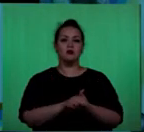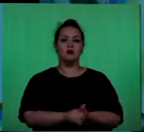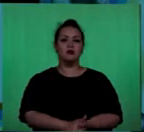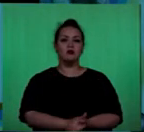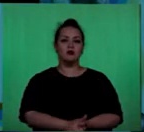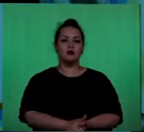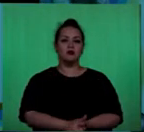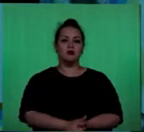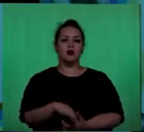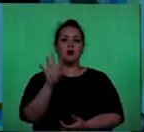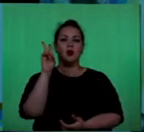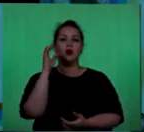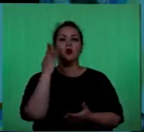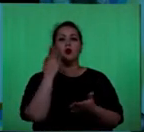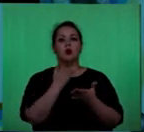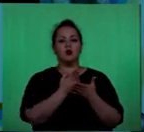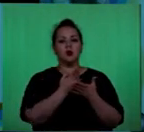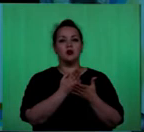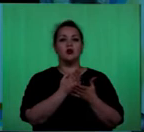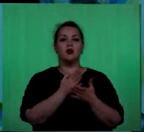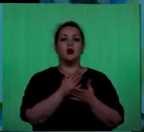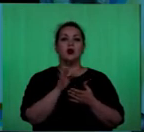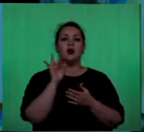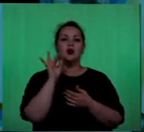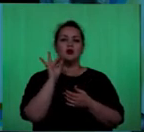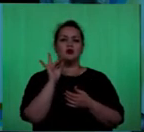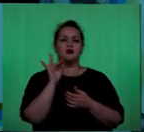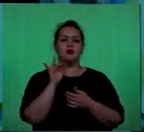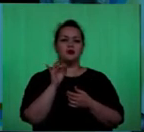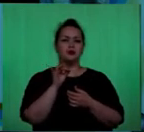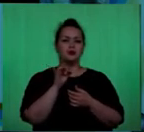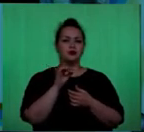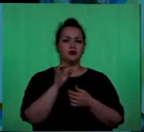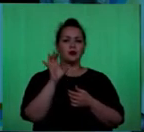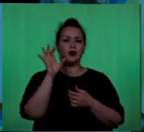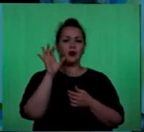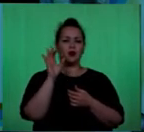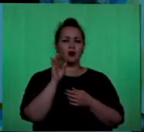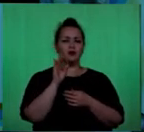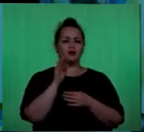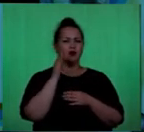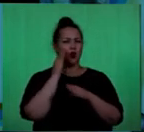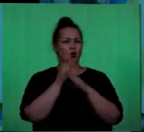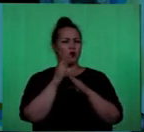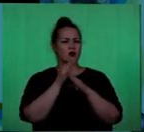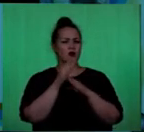но есть в нем и отрицательные качества мы их тоже запишем